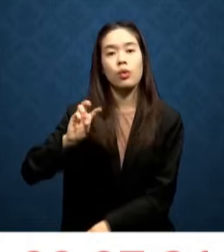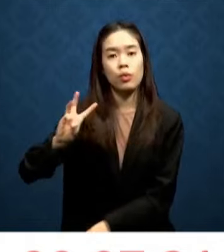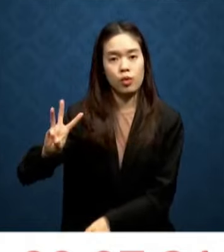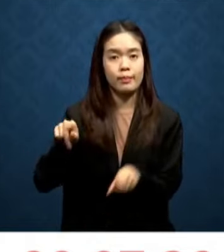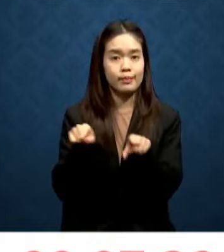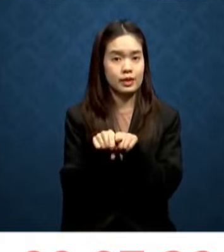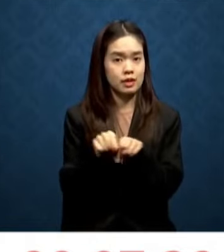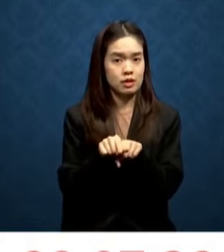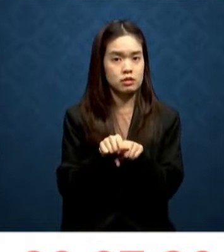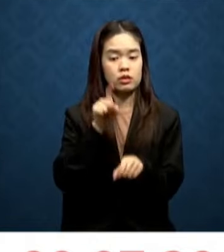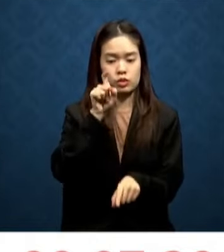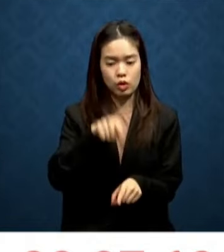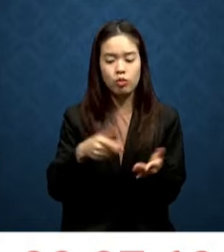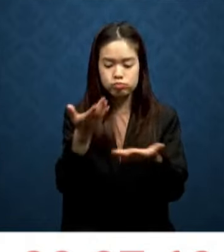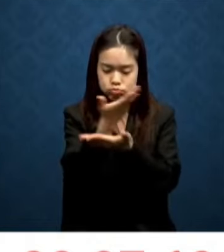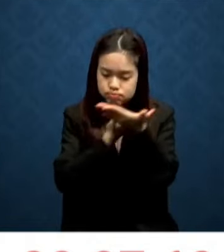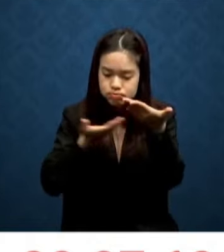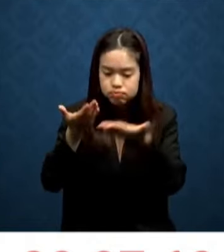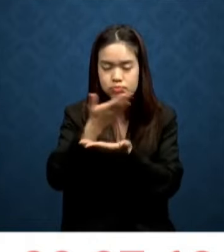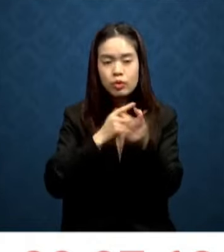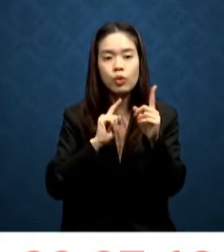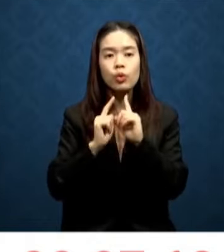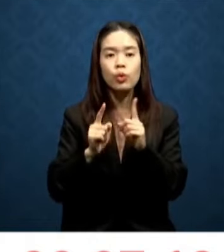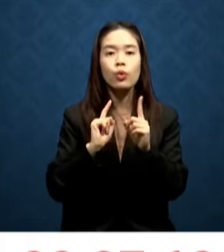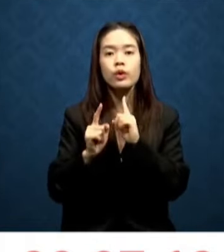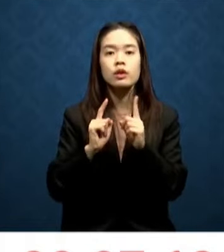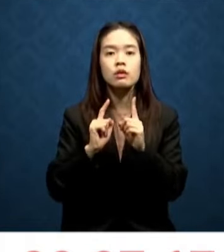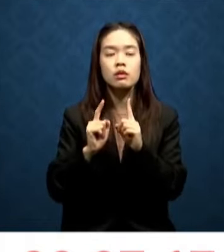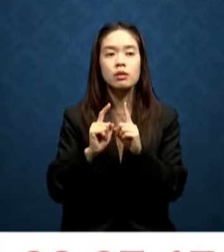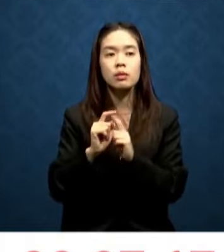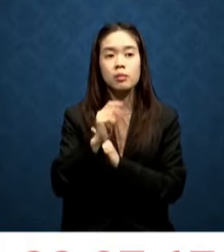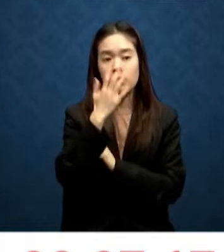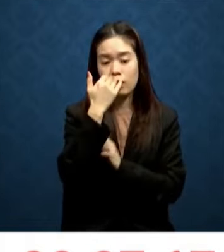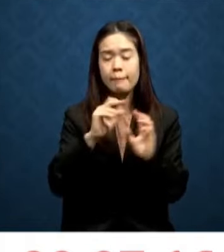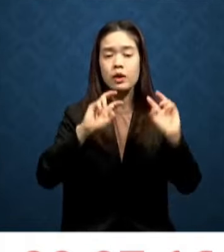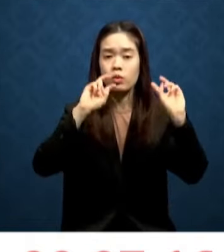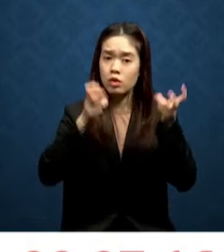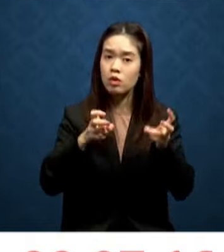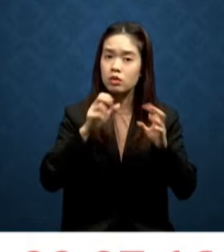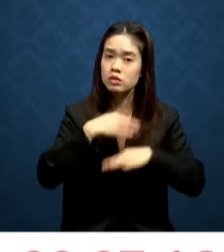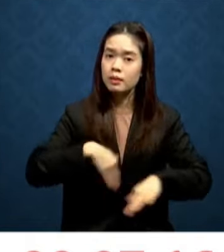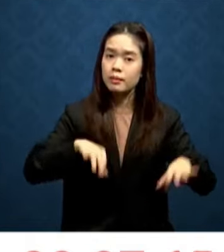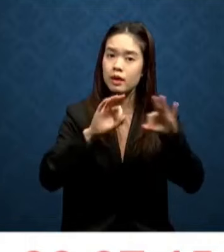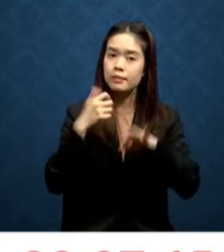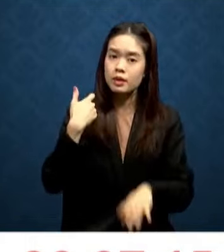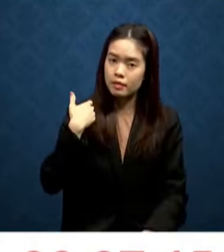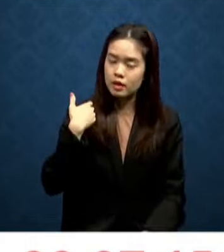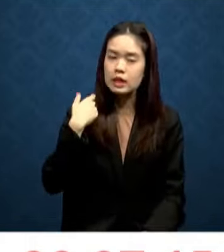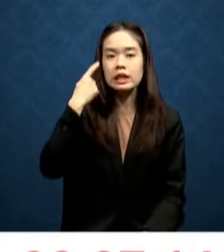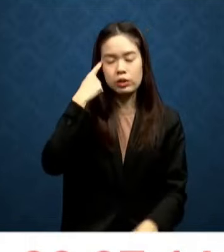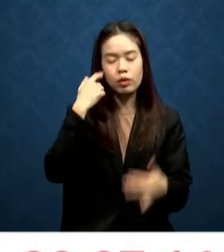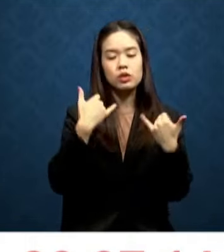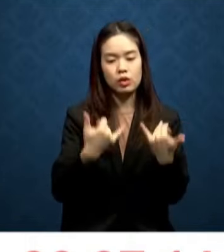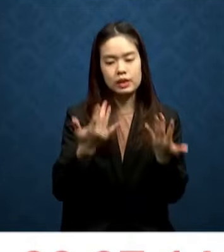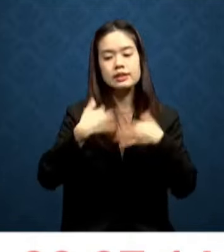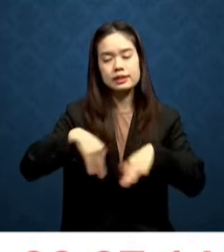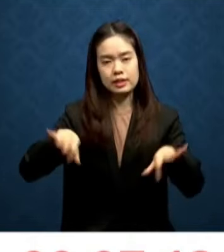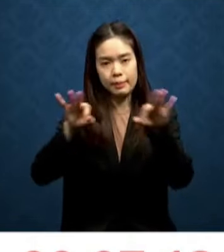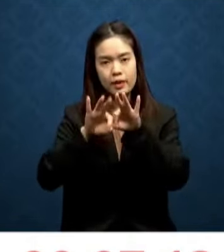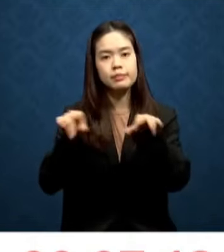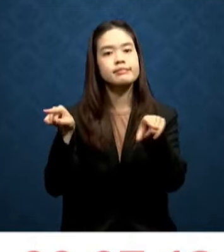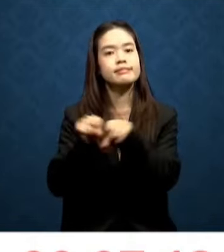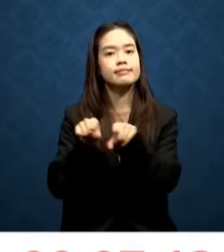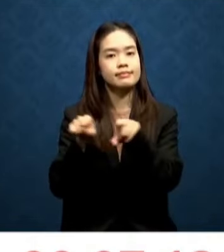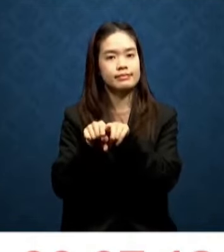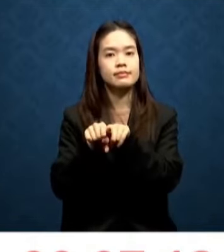การพิจารณากันไหมครับแล้วถามว่าเรื่องนี้เป็นเรื่องสำคัญไหมก็ถือว่าสำคัญมากในปัจจุบันนะถ้าดู